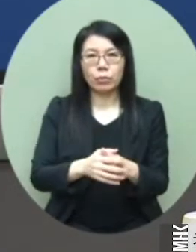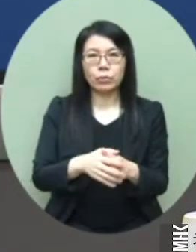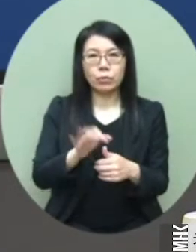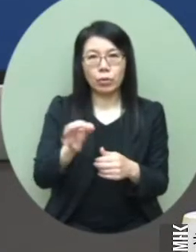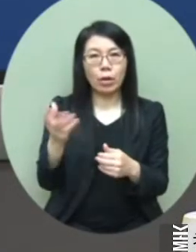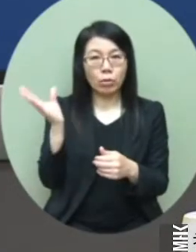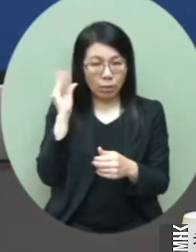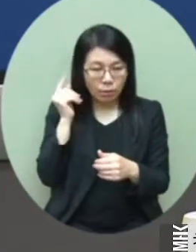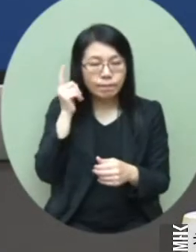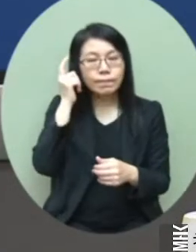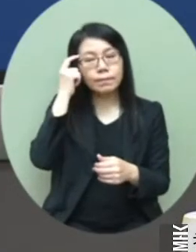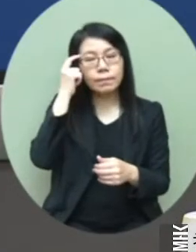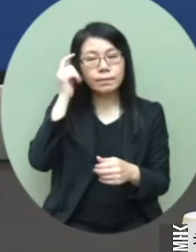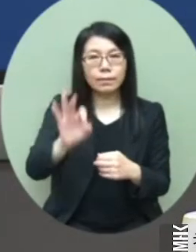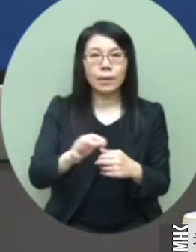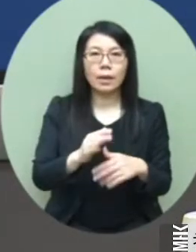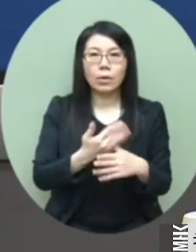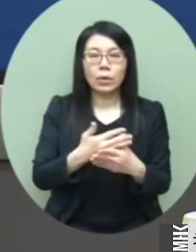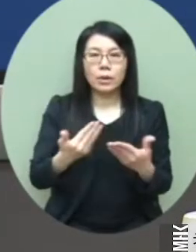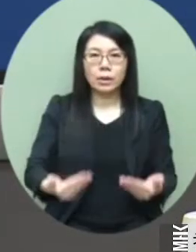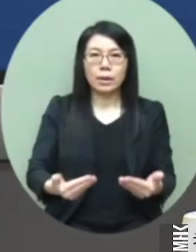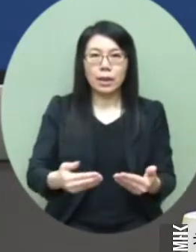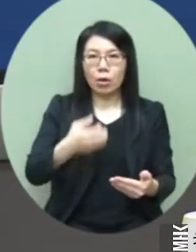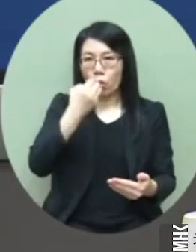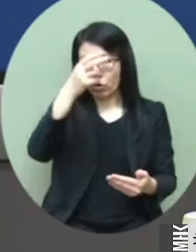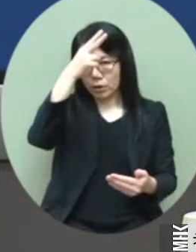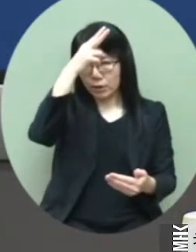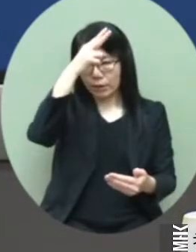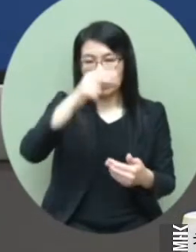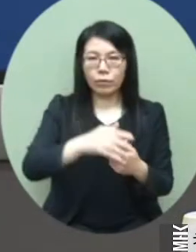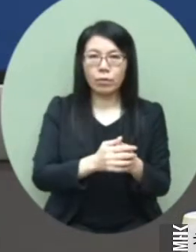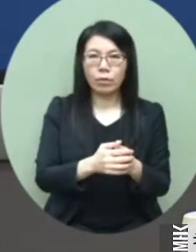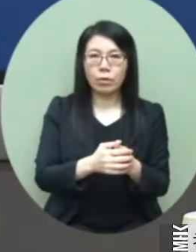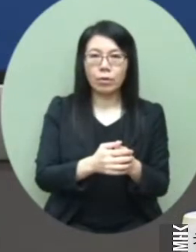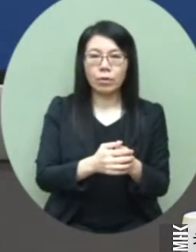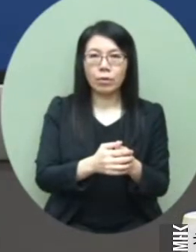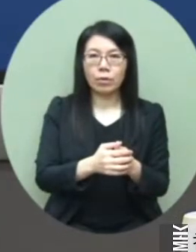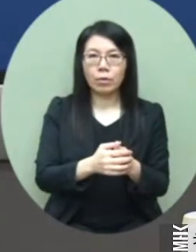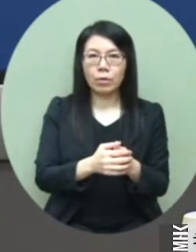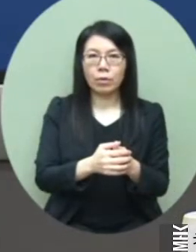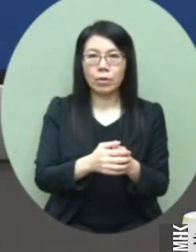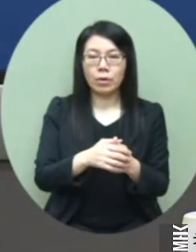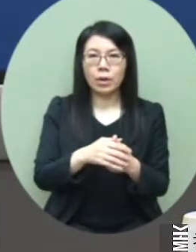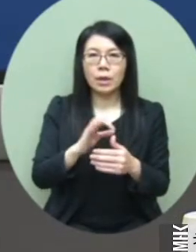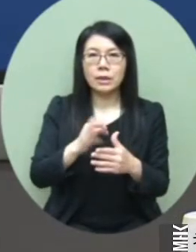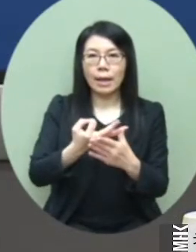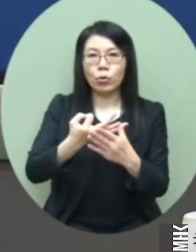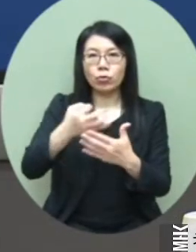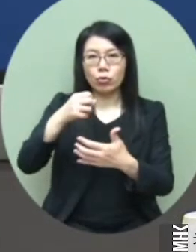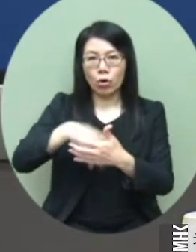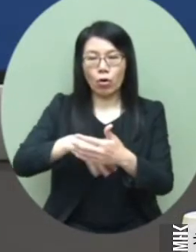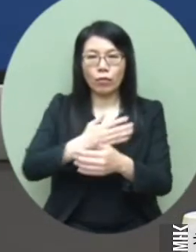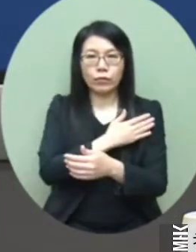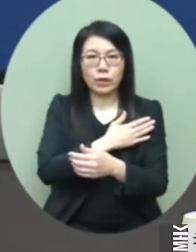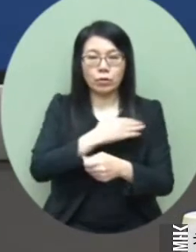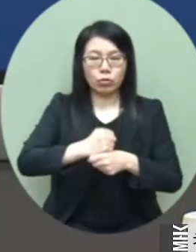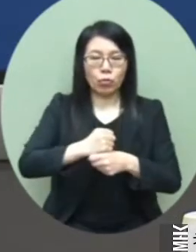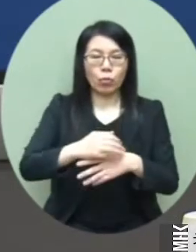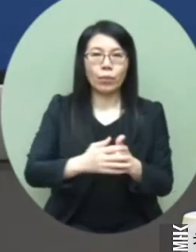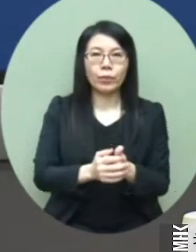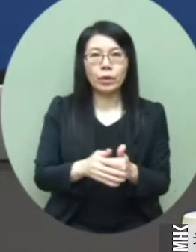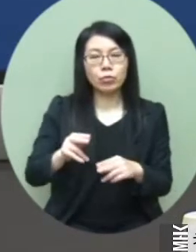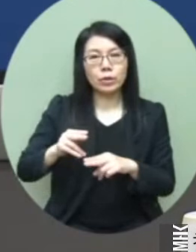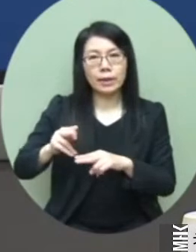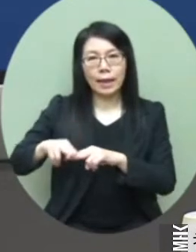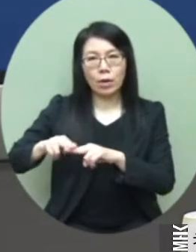通知啦，就由於現屆嘅特區政府呢，只係剩返唔夠3個月嘅任期，所以